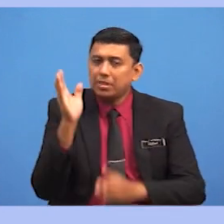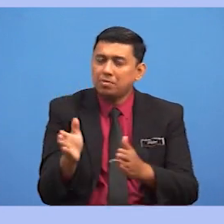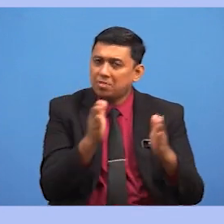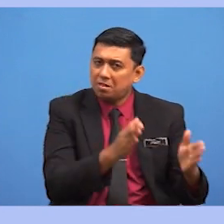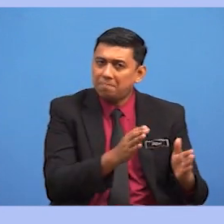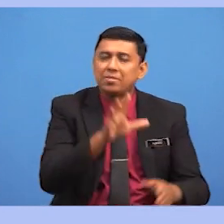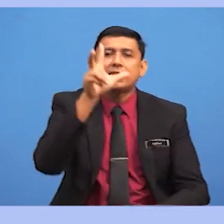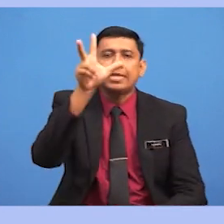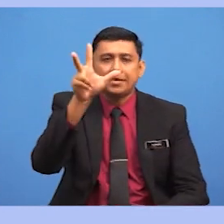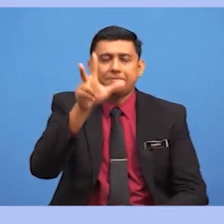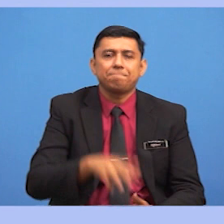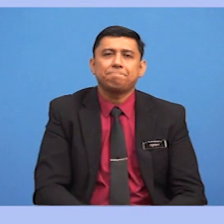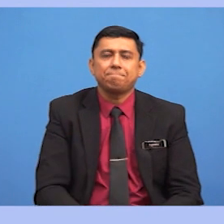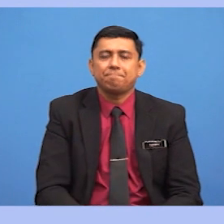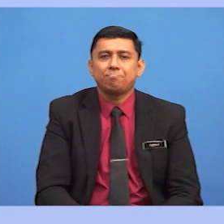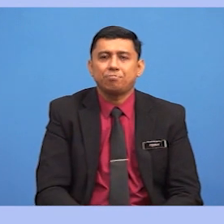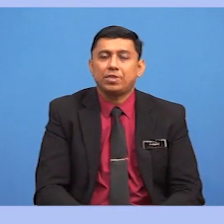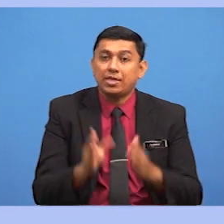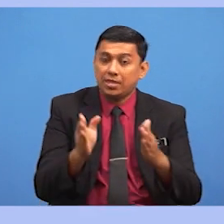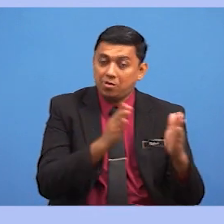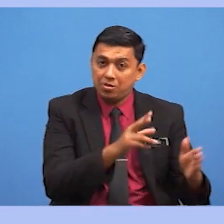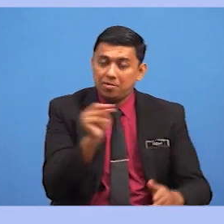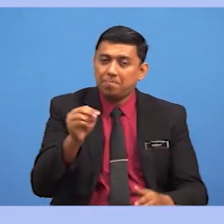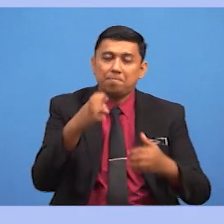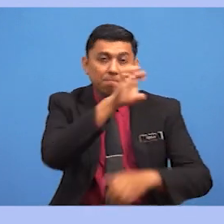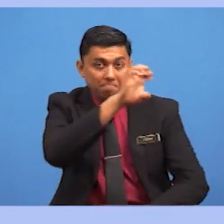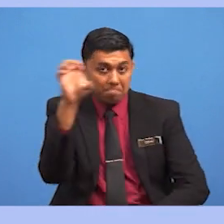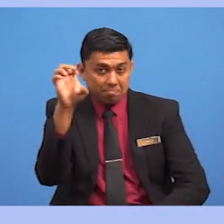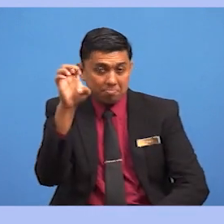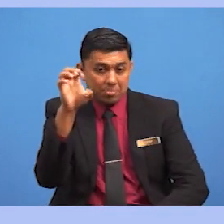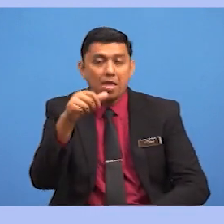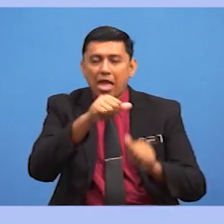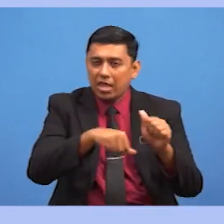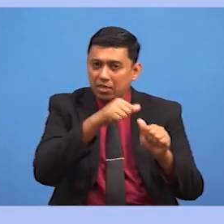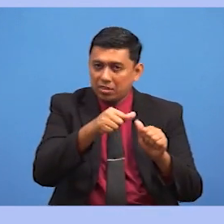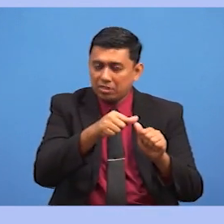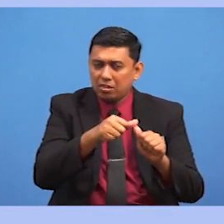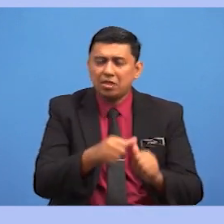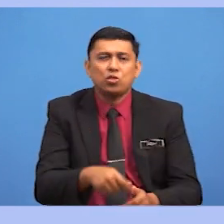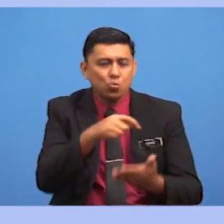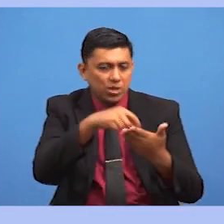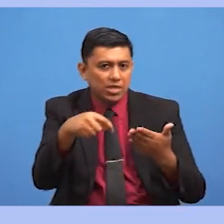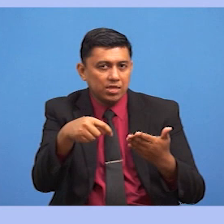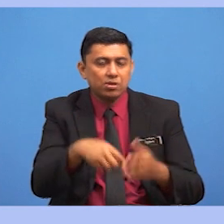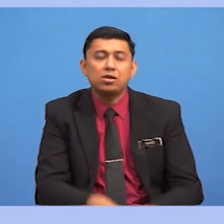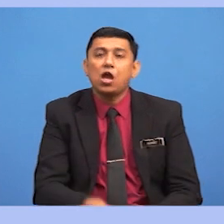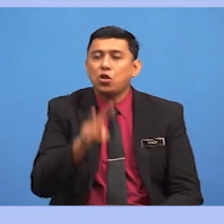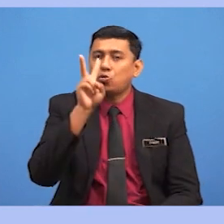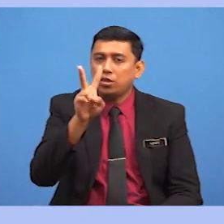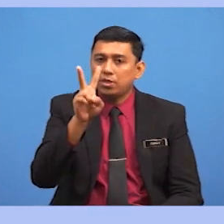dalam petala ketiga tersebut. Susunan elektron bagi atom sulfur ditulis sebagai